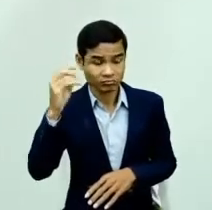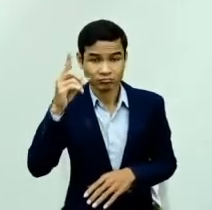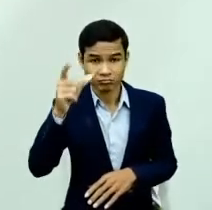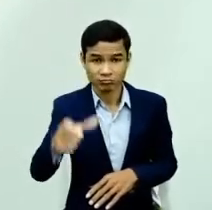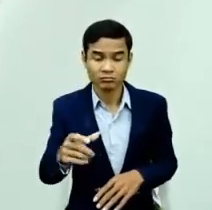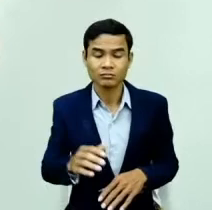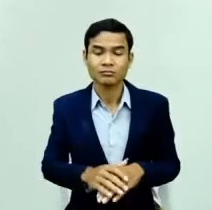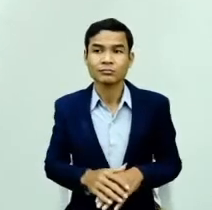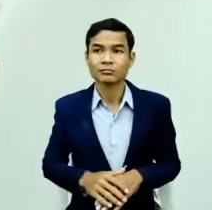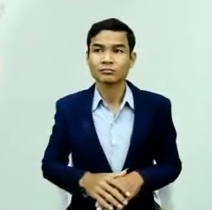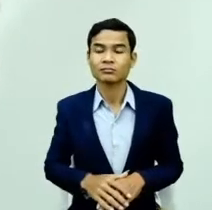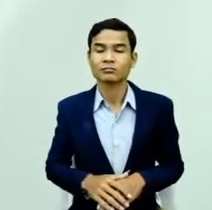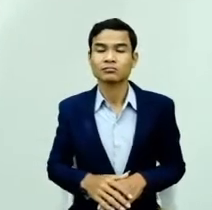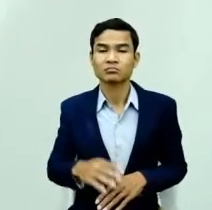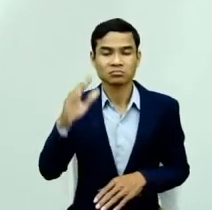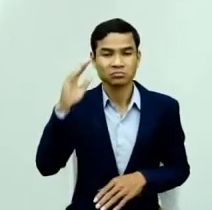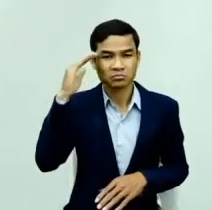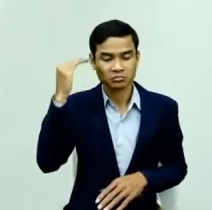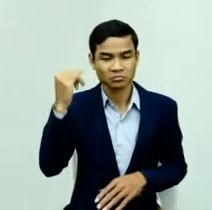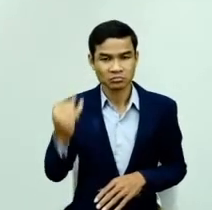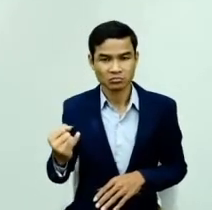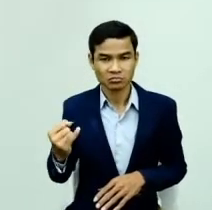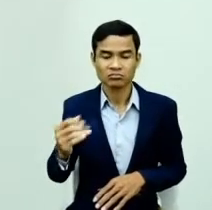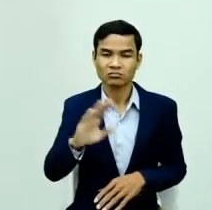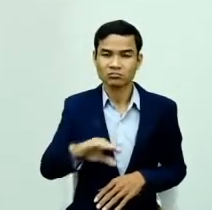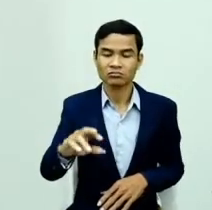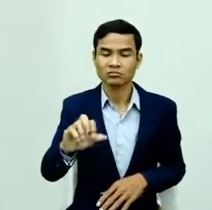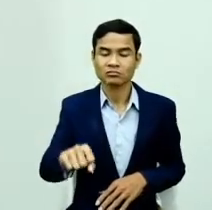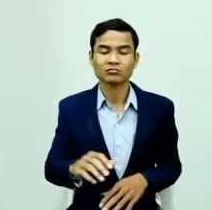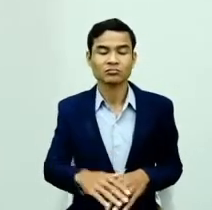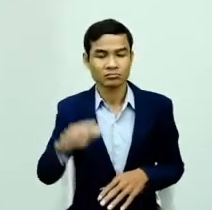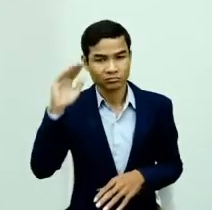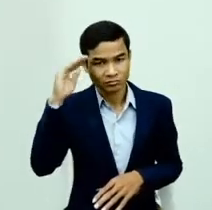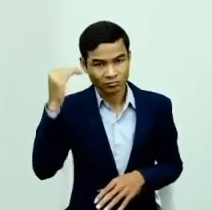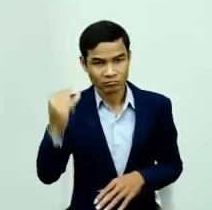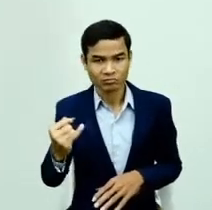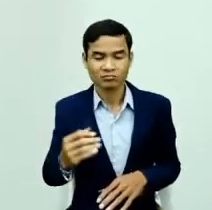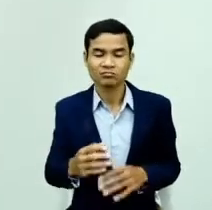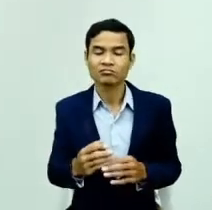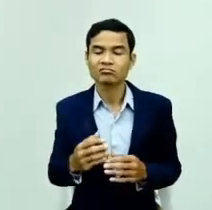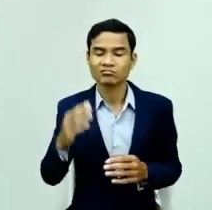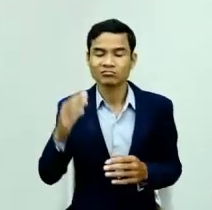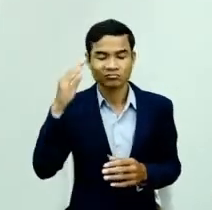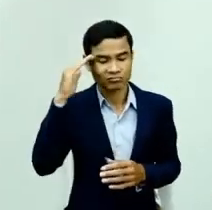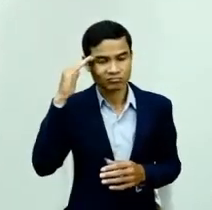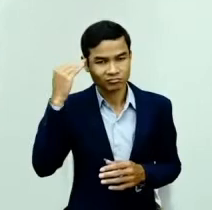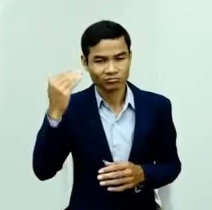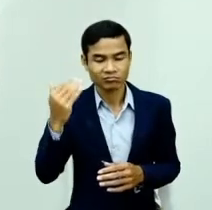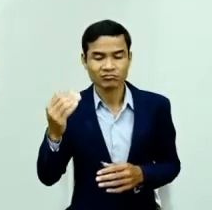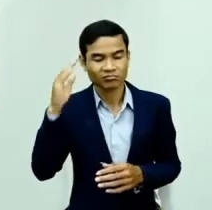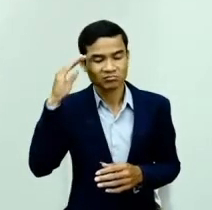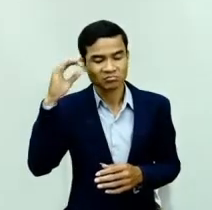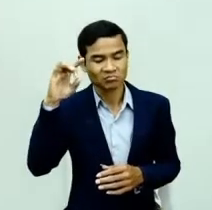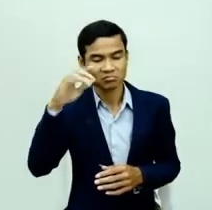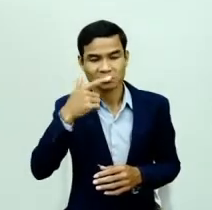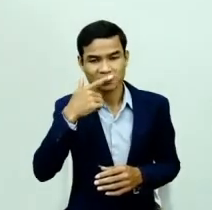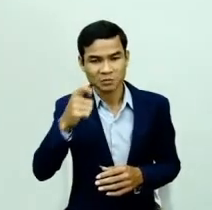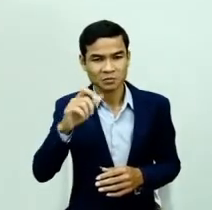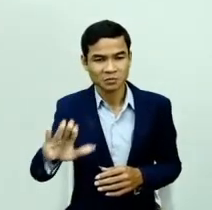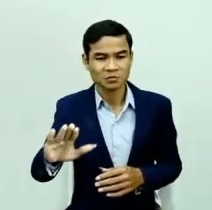miên Quanh bỏ mà nẹ ní tiết Chân bỏ ra mà nẹ ní bà hai chị ớ Ở bốc rồi bỏ con bỏ mà nẹ ní hai nó con nó